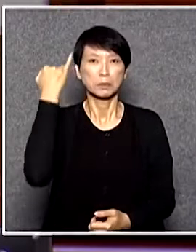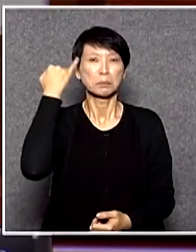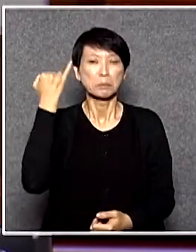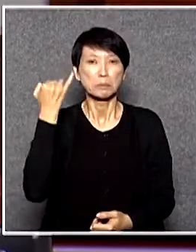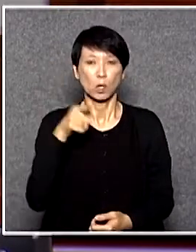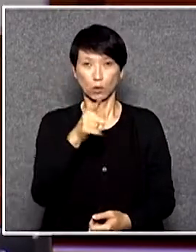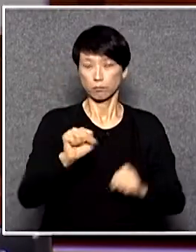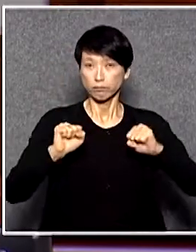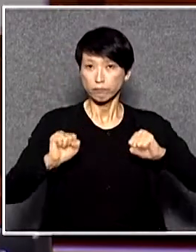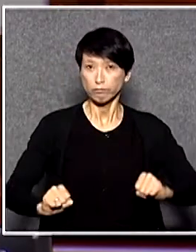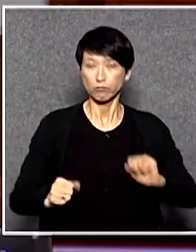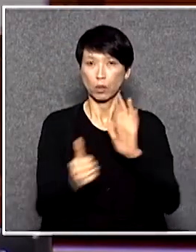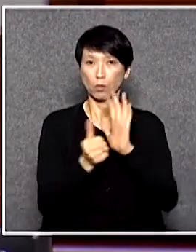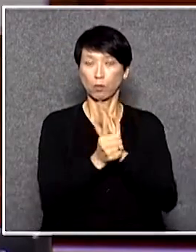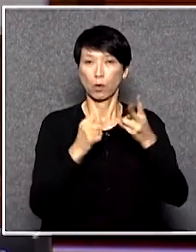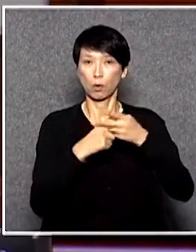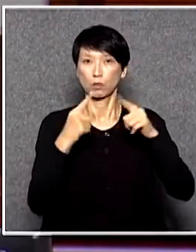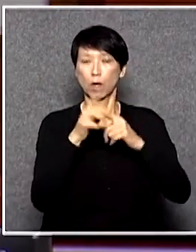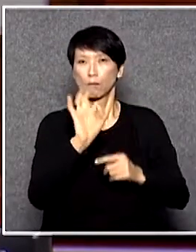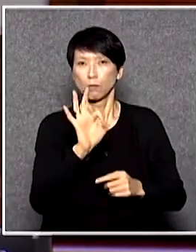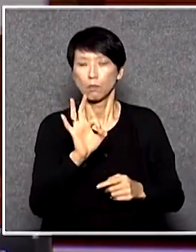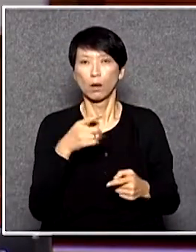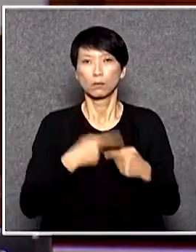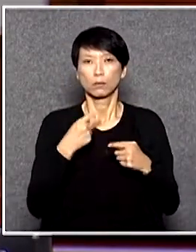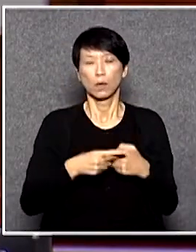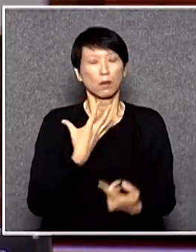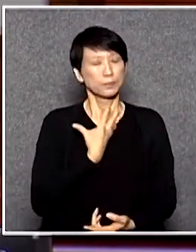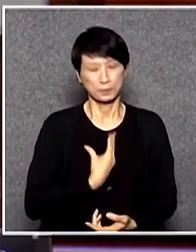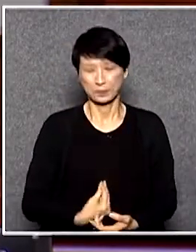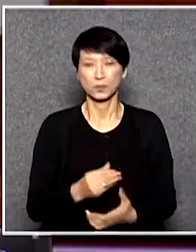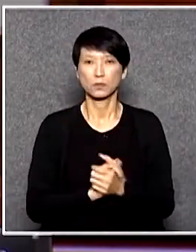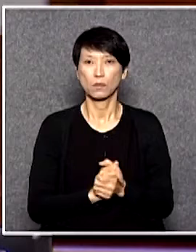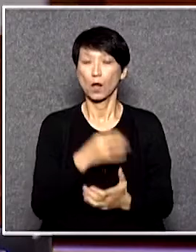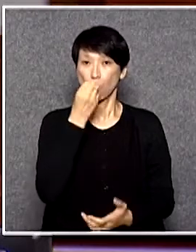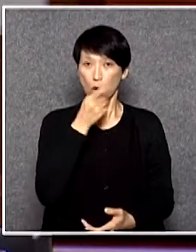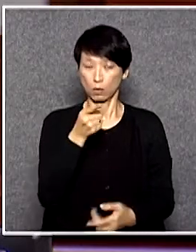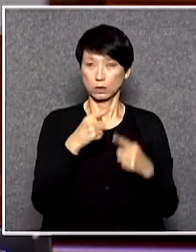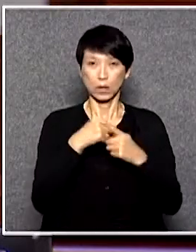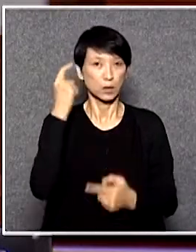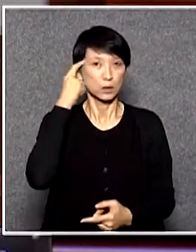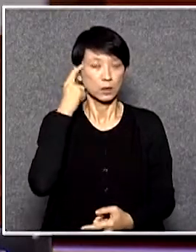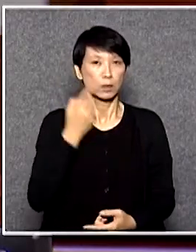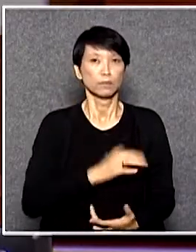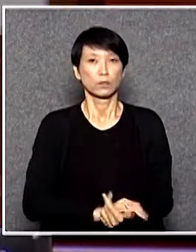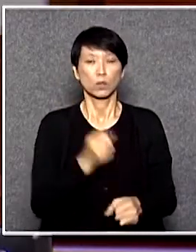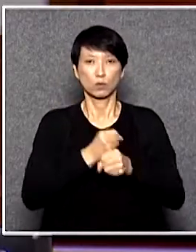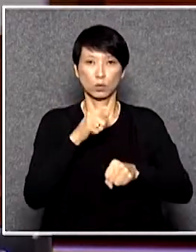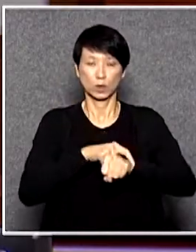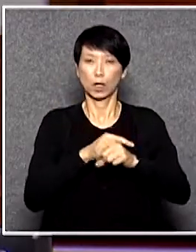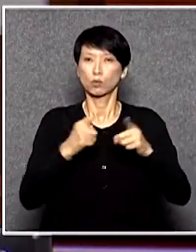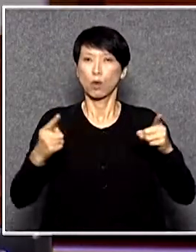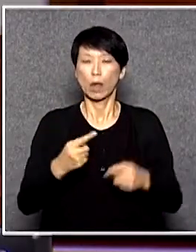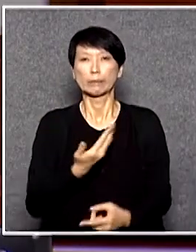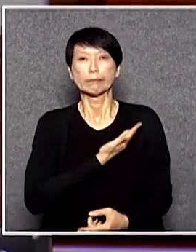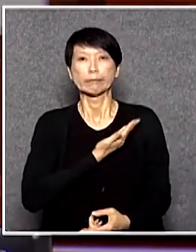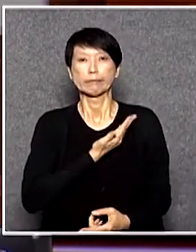硬在這個勞工界的立場，這個真的令人非常遺憾。香港人素來要忍受很長的工時，國際